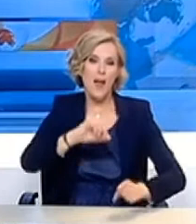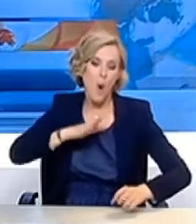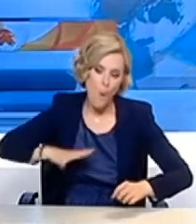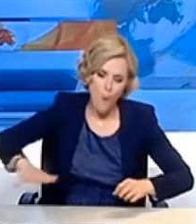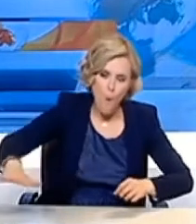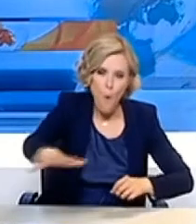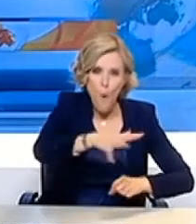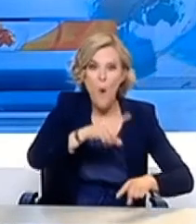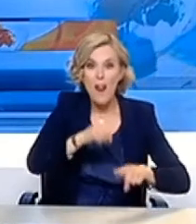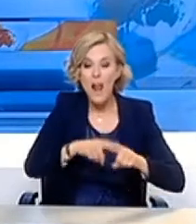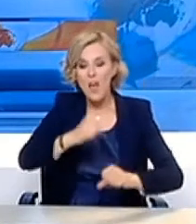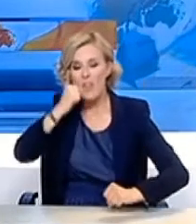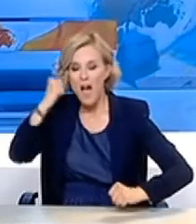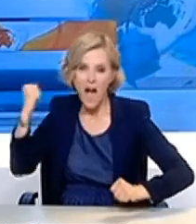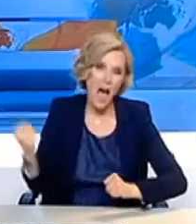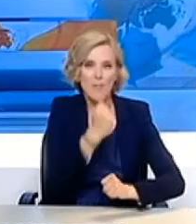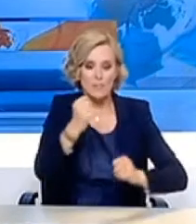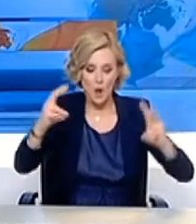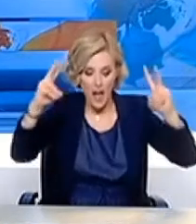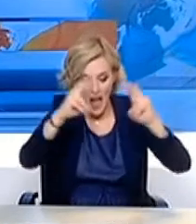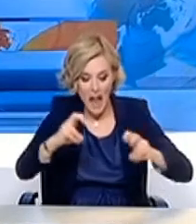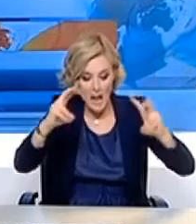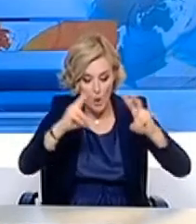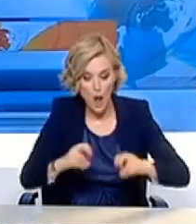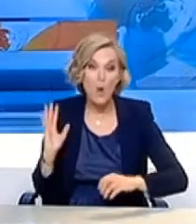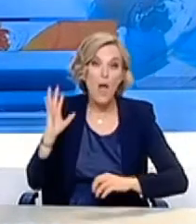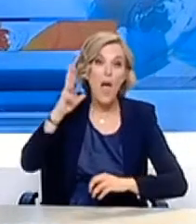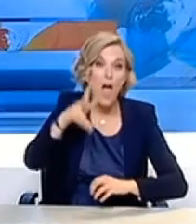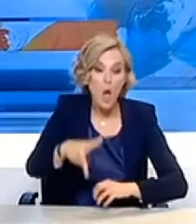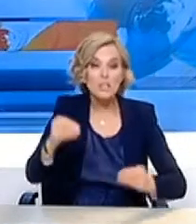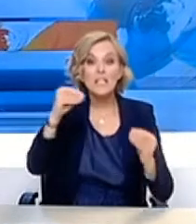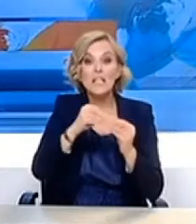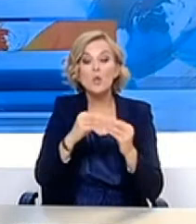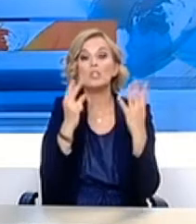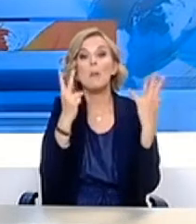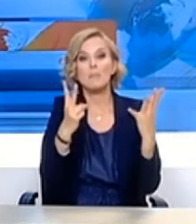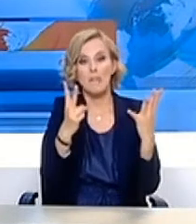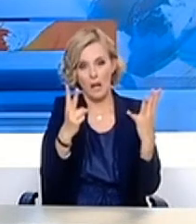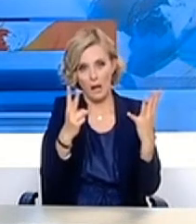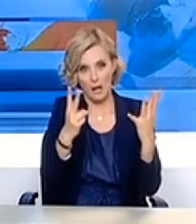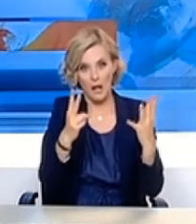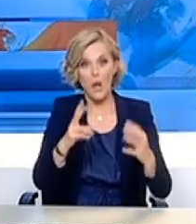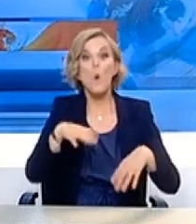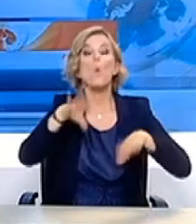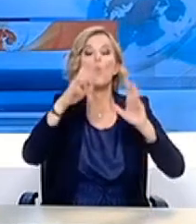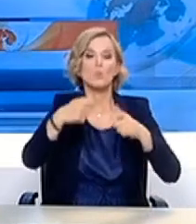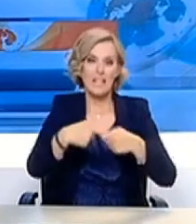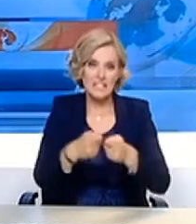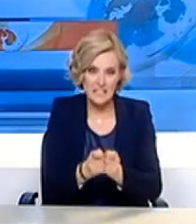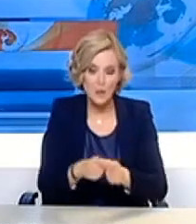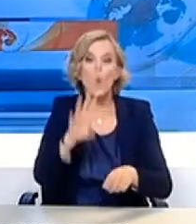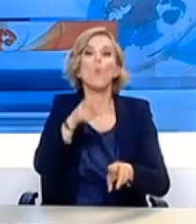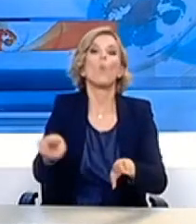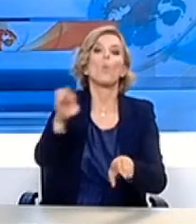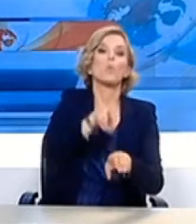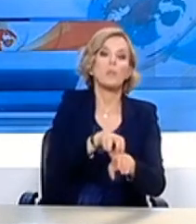είναι ενδελεχής και θα ισχύσουν για όλο το διάστημα μέχρι τις 27 Απριλίου. Κανένα εισιτήριο δεν θα εκδίδεται, κανείς επιβάτης δεν θα